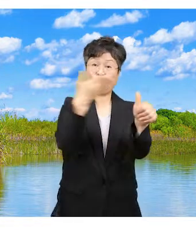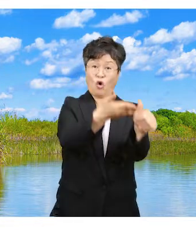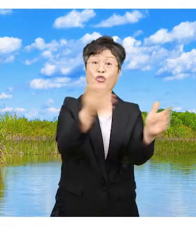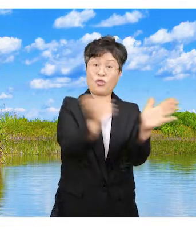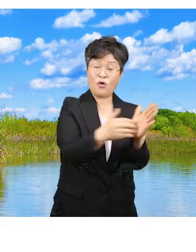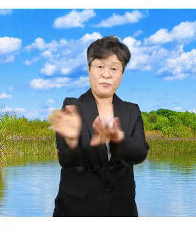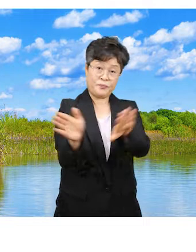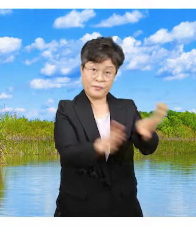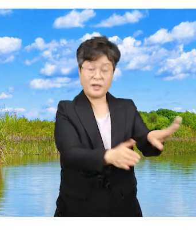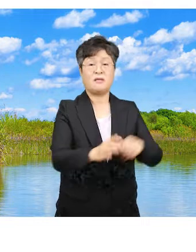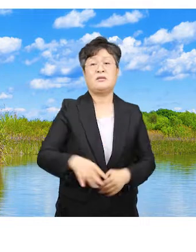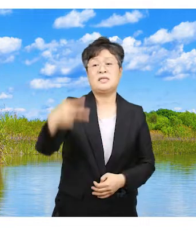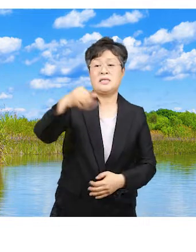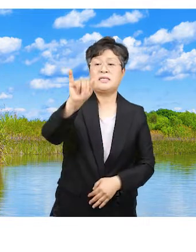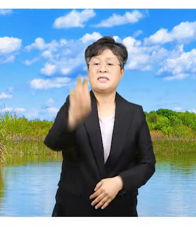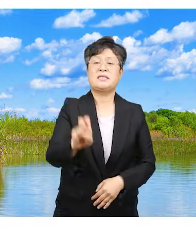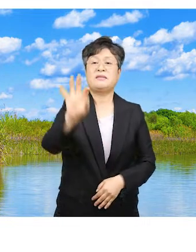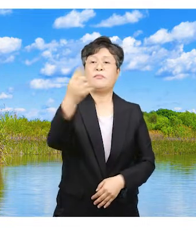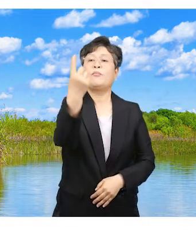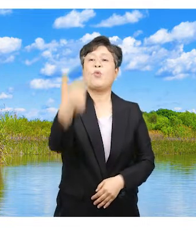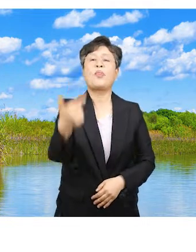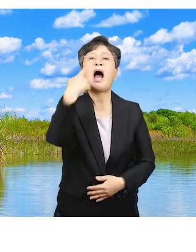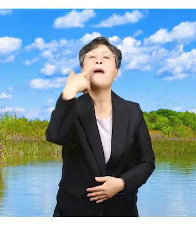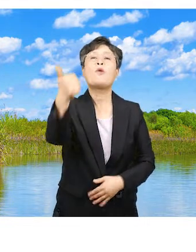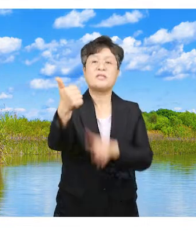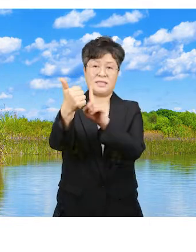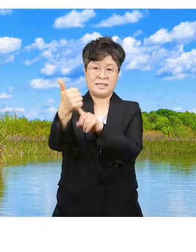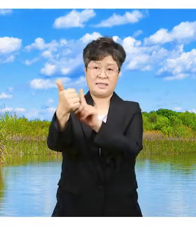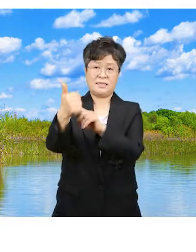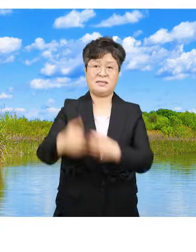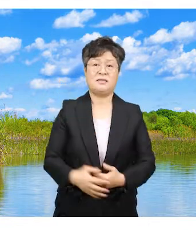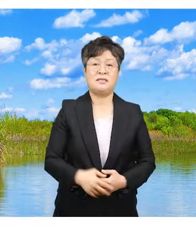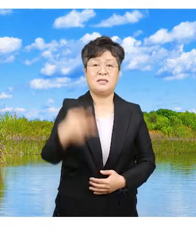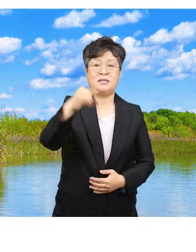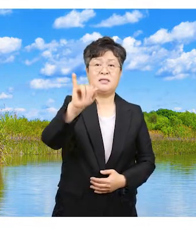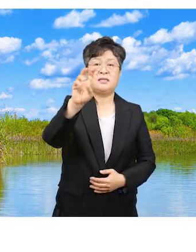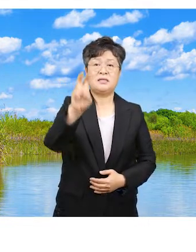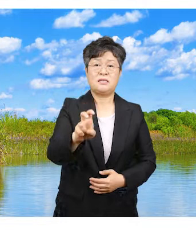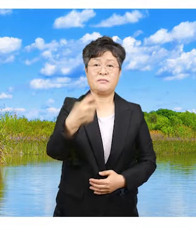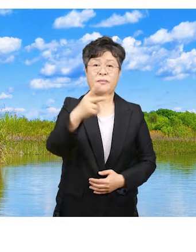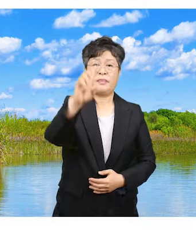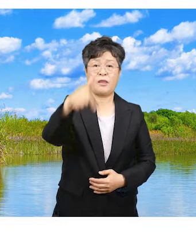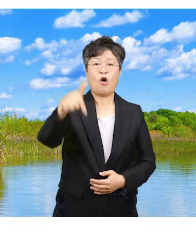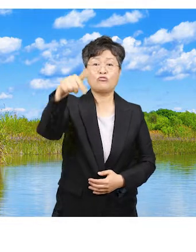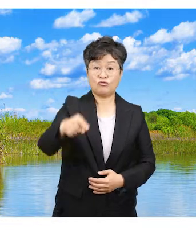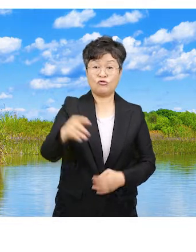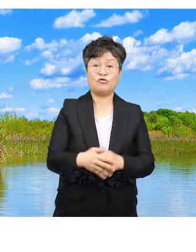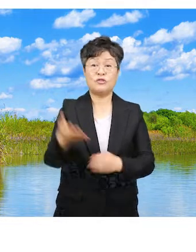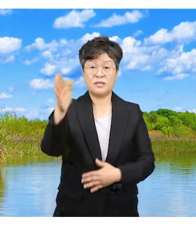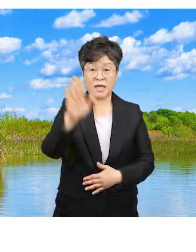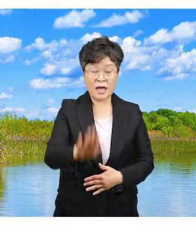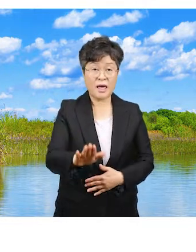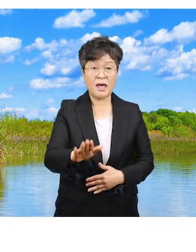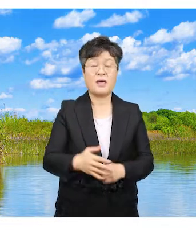또 한 명이 바로 시몬 선생님의 아버지 심덕부 장군입니다. 심덕부 선생이 수원 부사를 했어요.